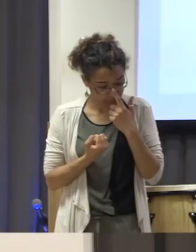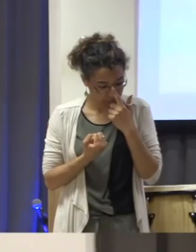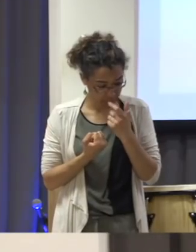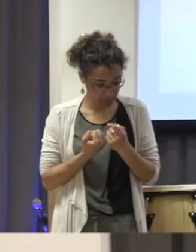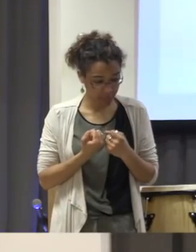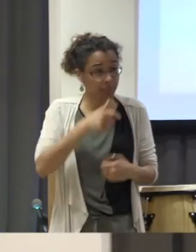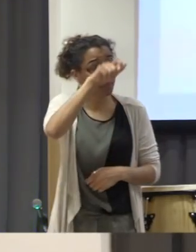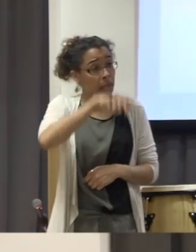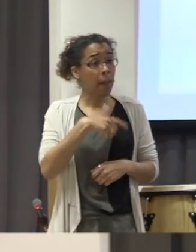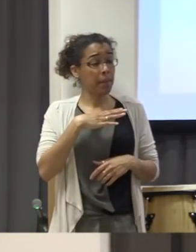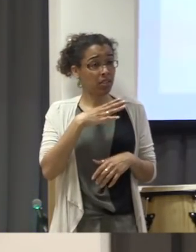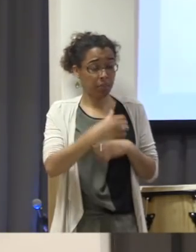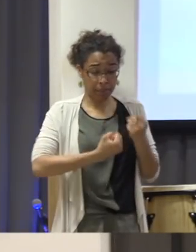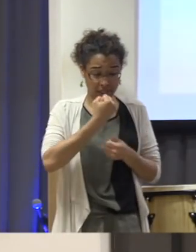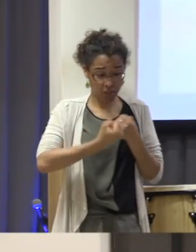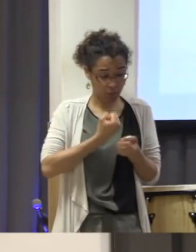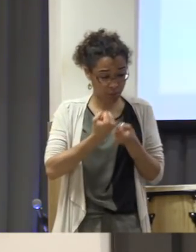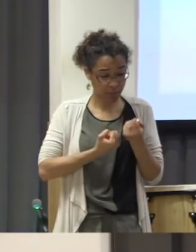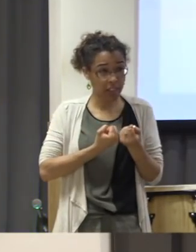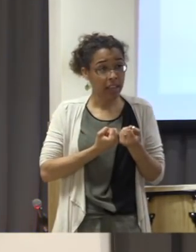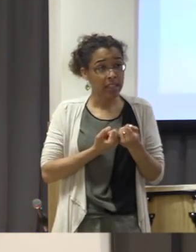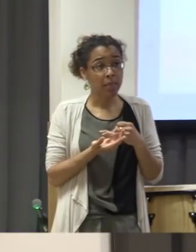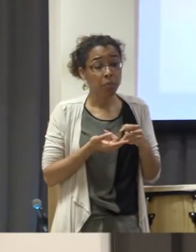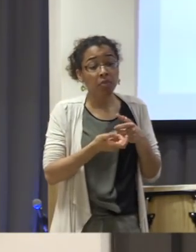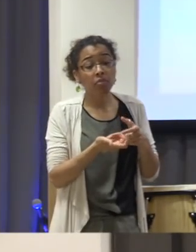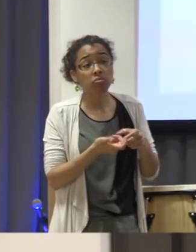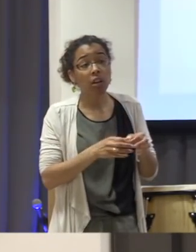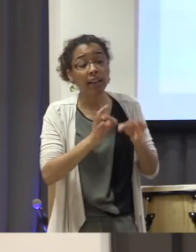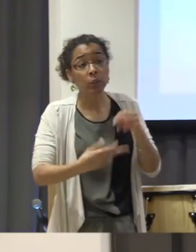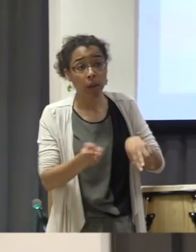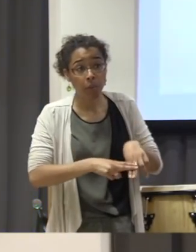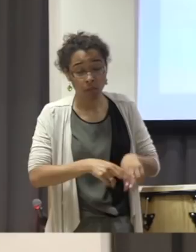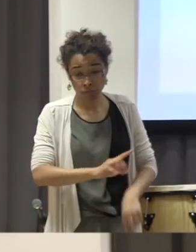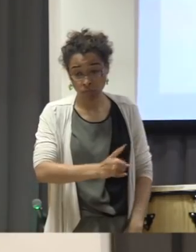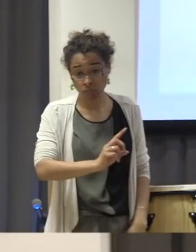qu'une personne peut endurer n'est pas pour mourir, bien-aimés.